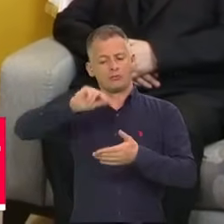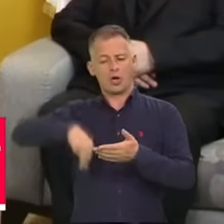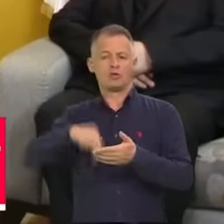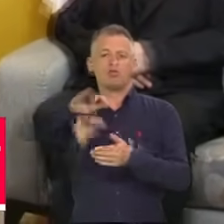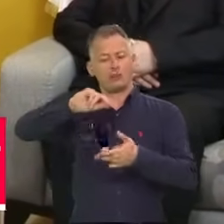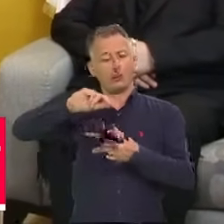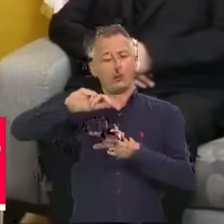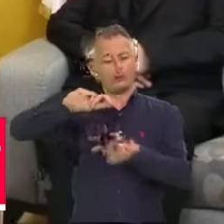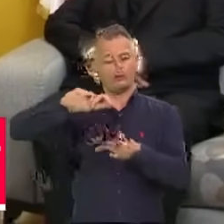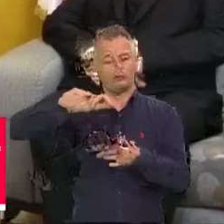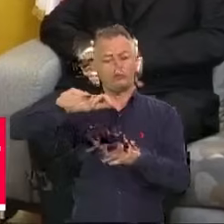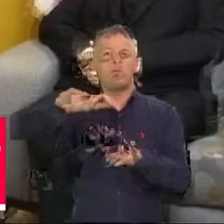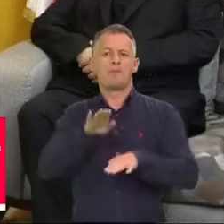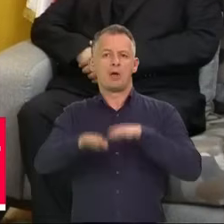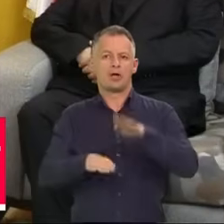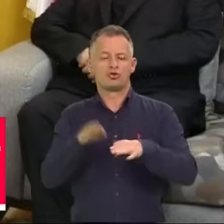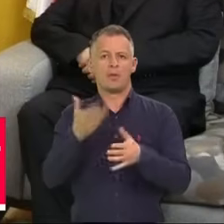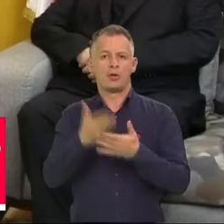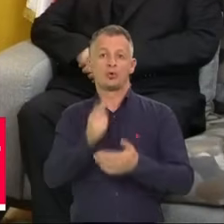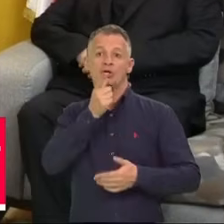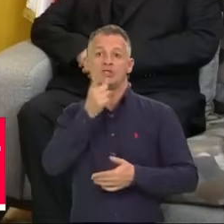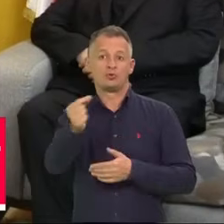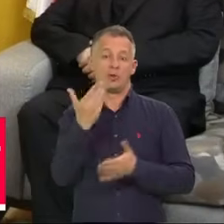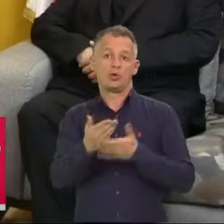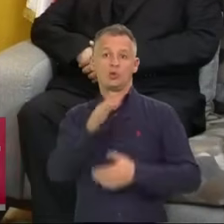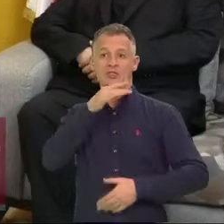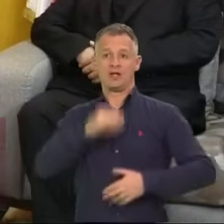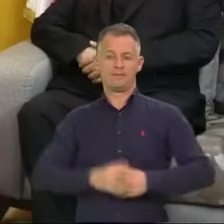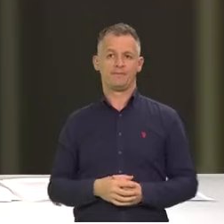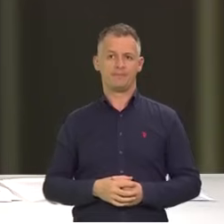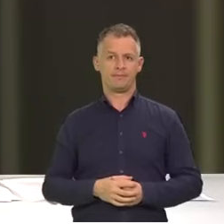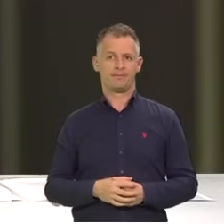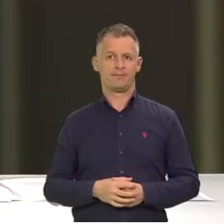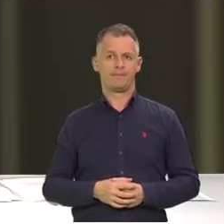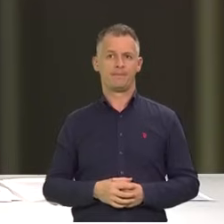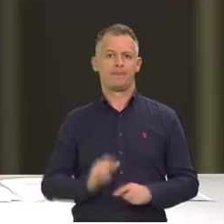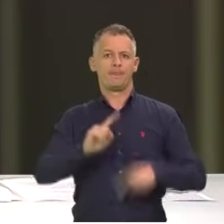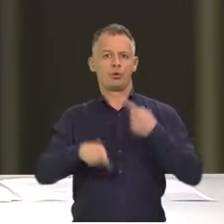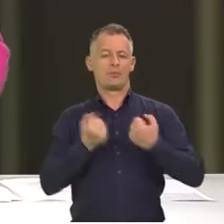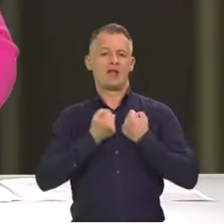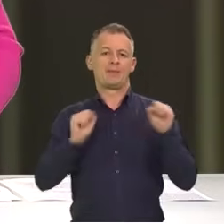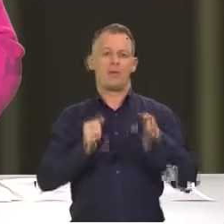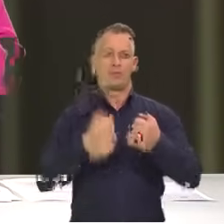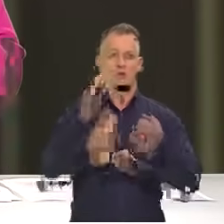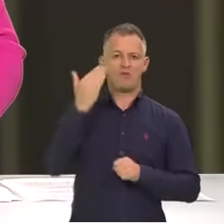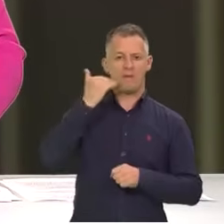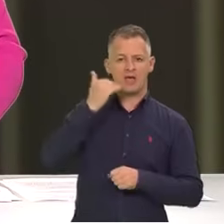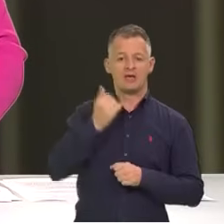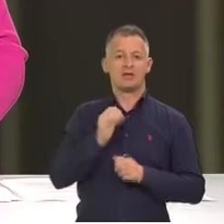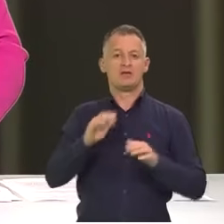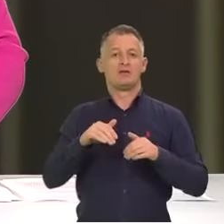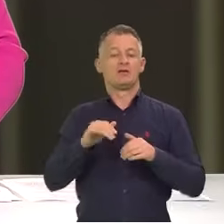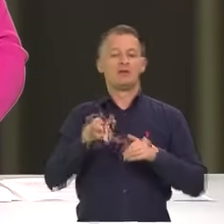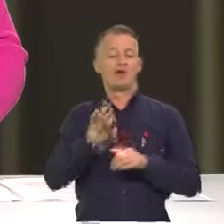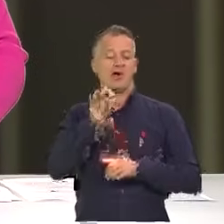mențină coordonarea și să studieze pașii de urmat în răspunsul către Israel. După eliberarea celor 4 femei